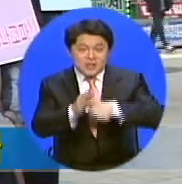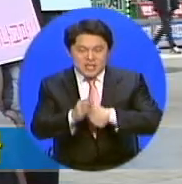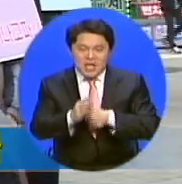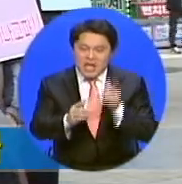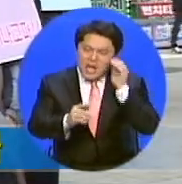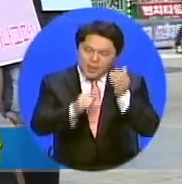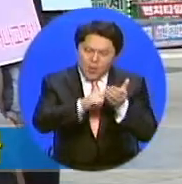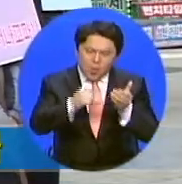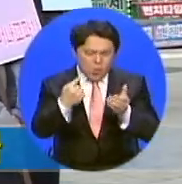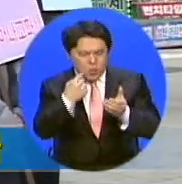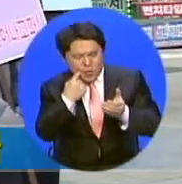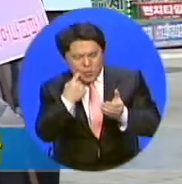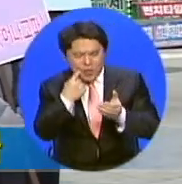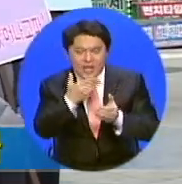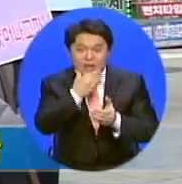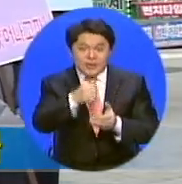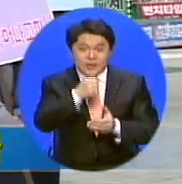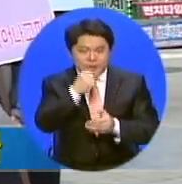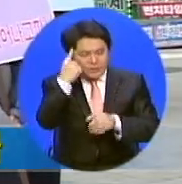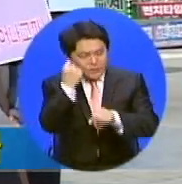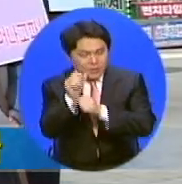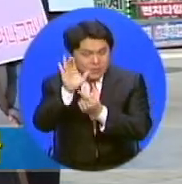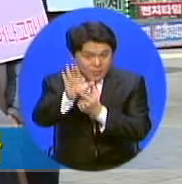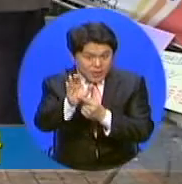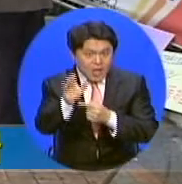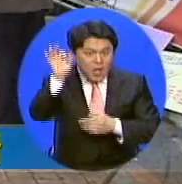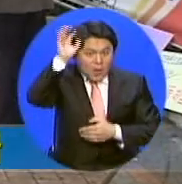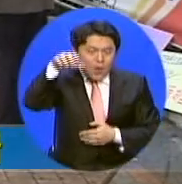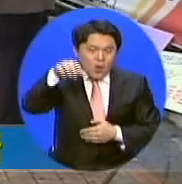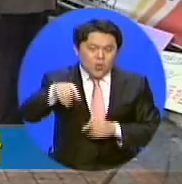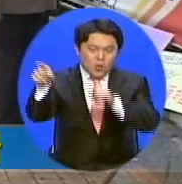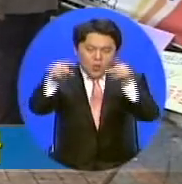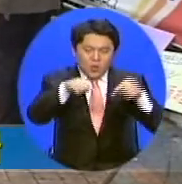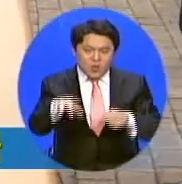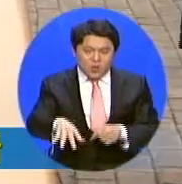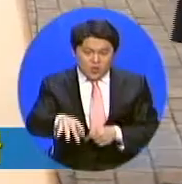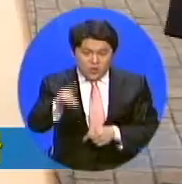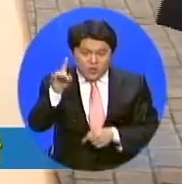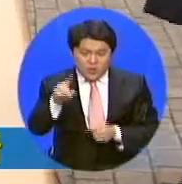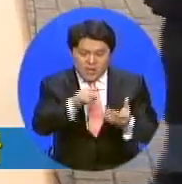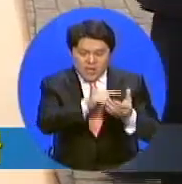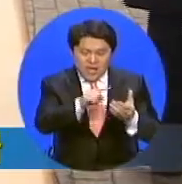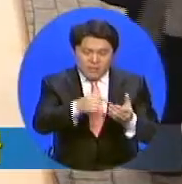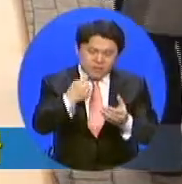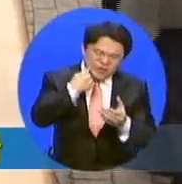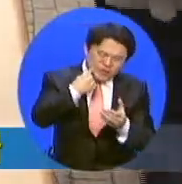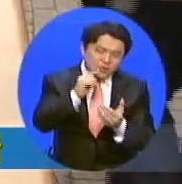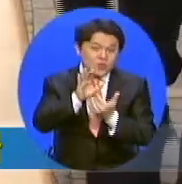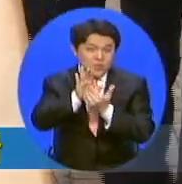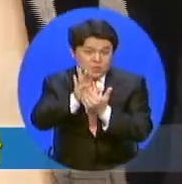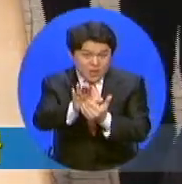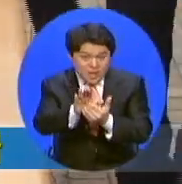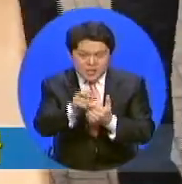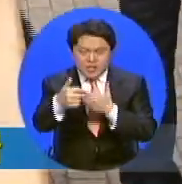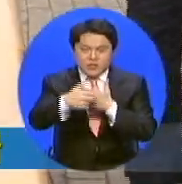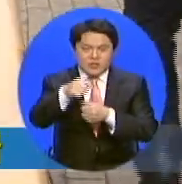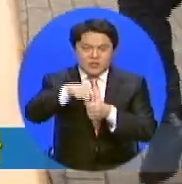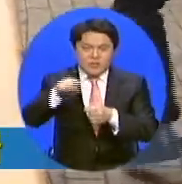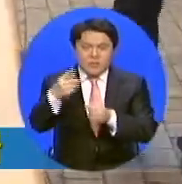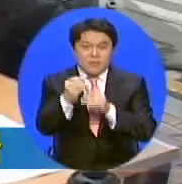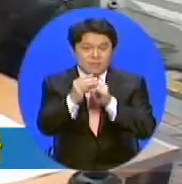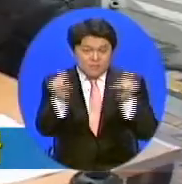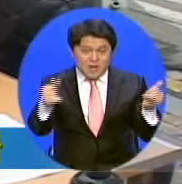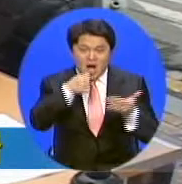행복지수 연구 보고회를 가진 데 이어 경북 포항시에서 전국 최초로 스마트폰 중독 예방 치료를 위한 100만인